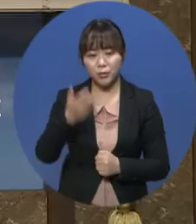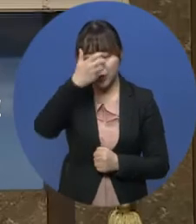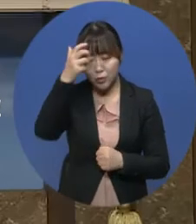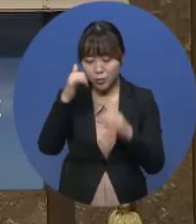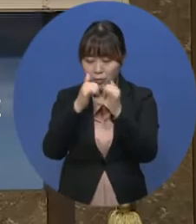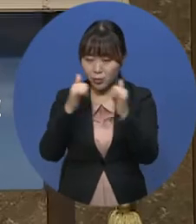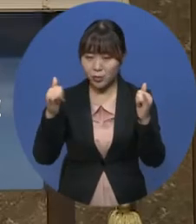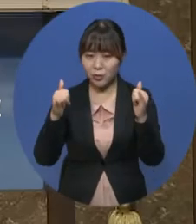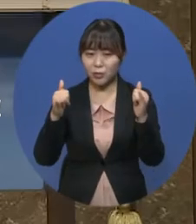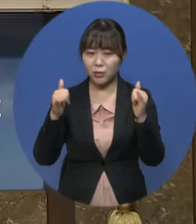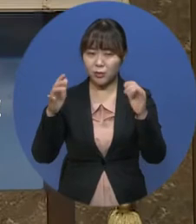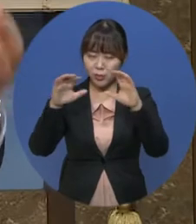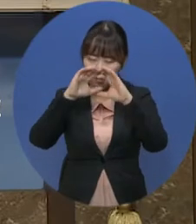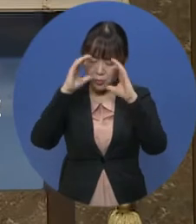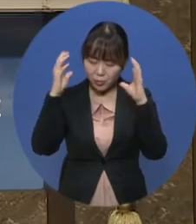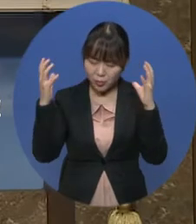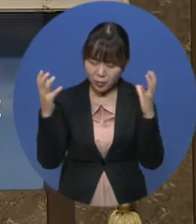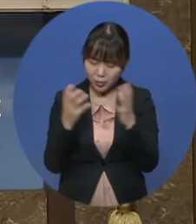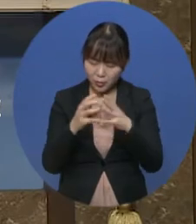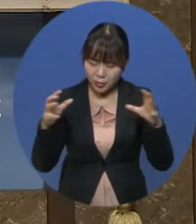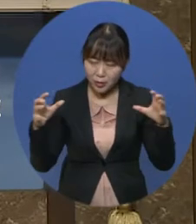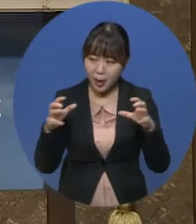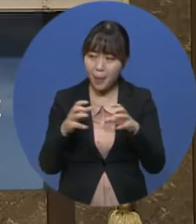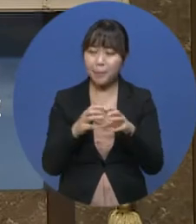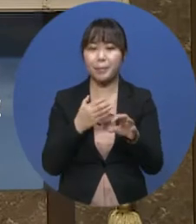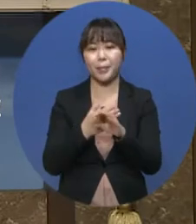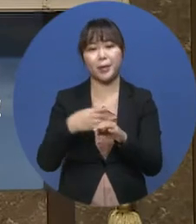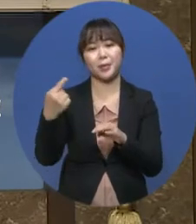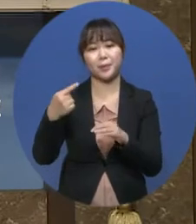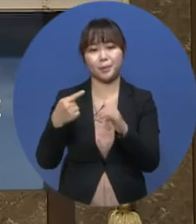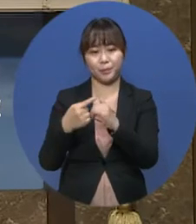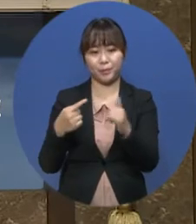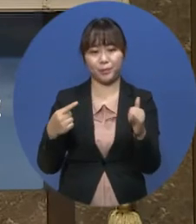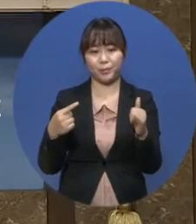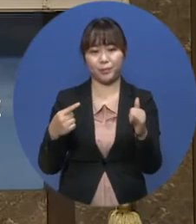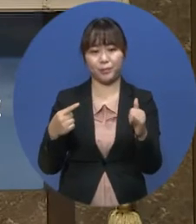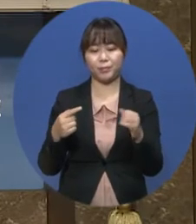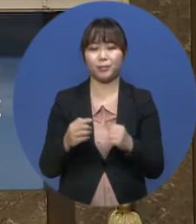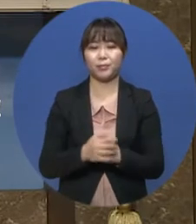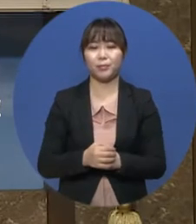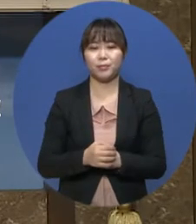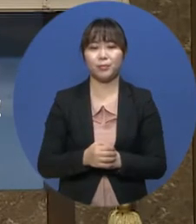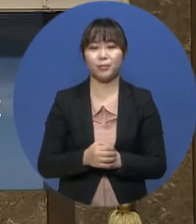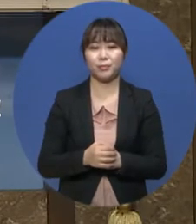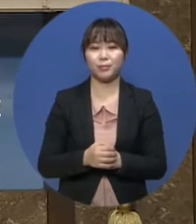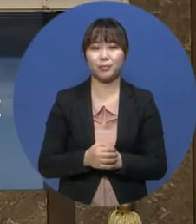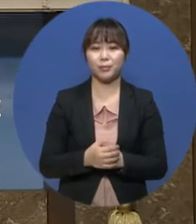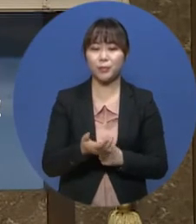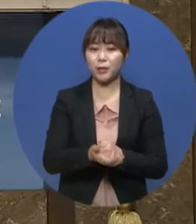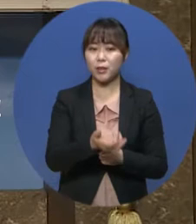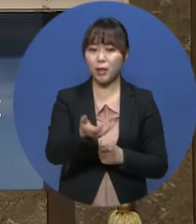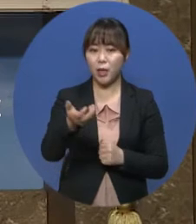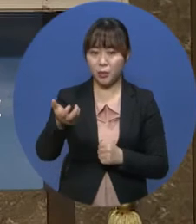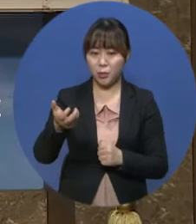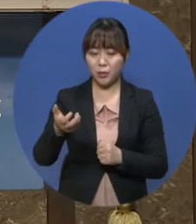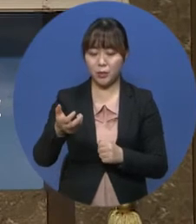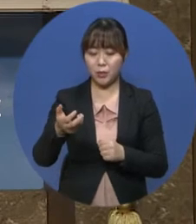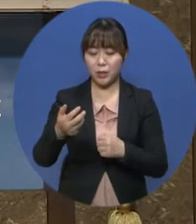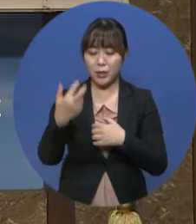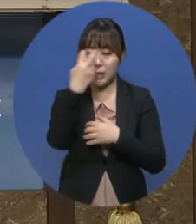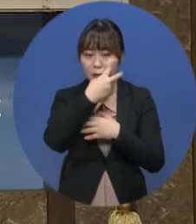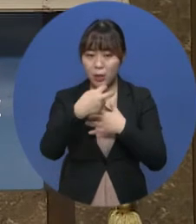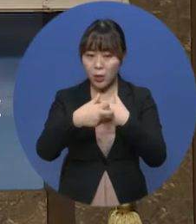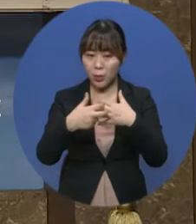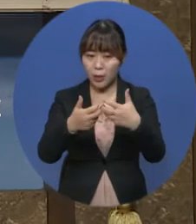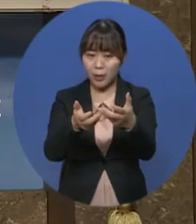후원자들을 전체 합치면 1천명 점도 되고 있구요 어 이동 진료 팀에 참여하는